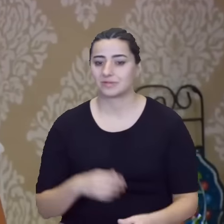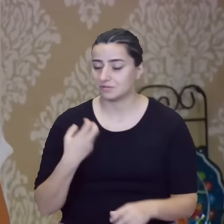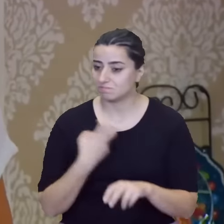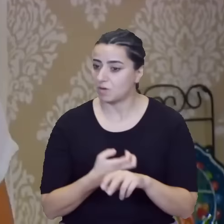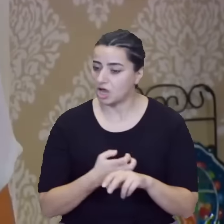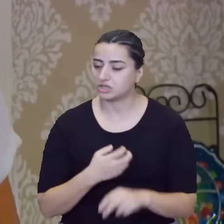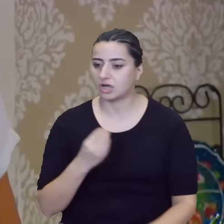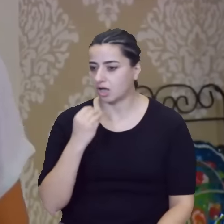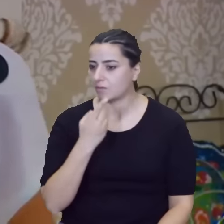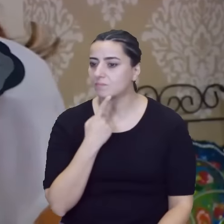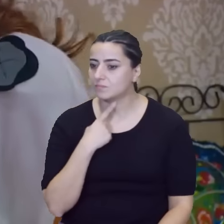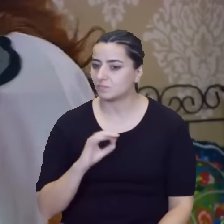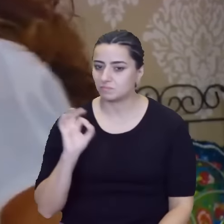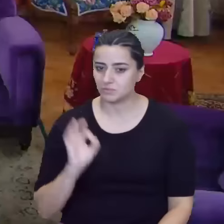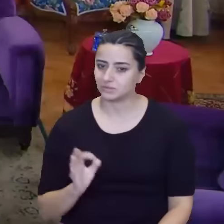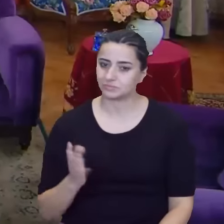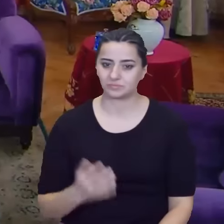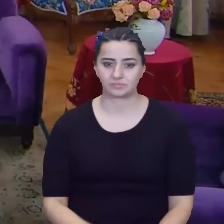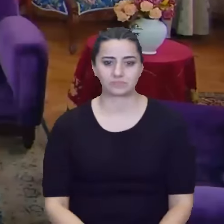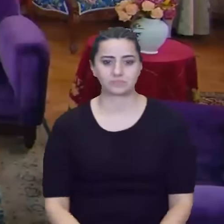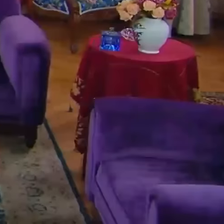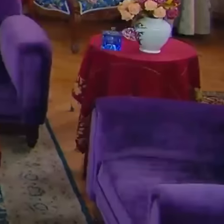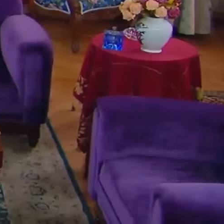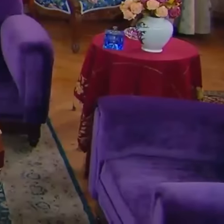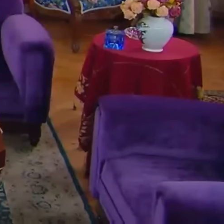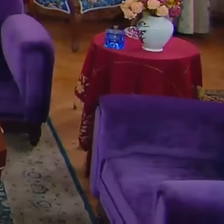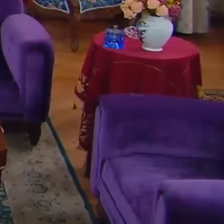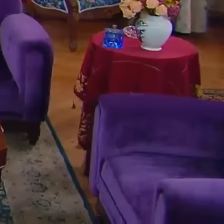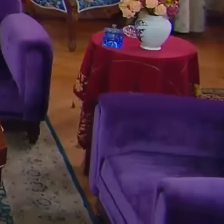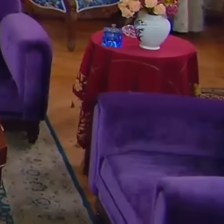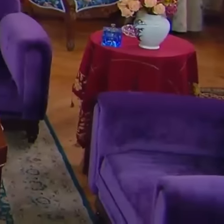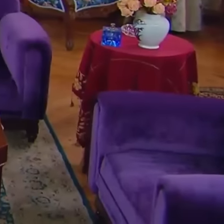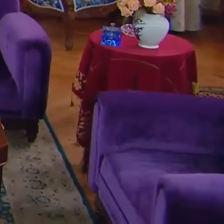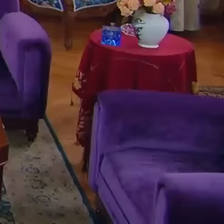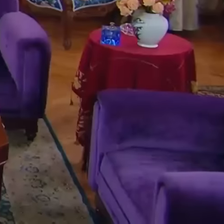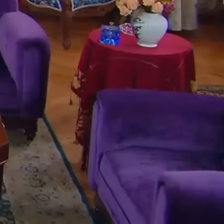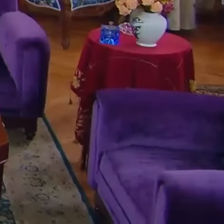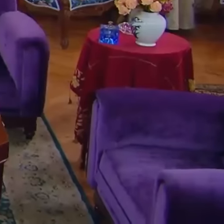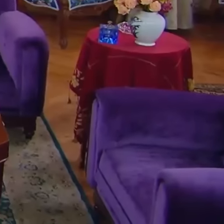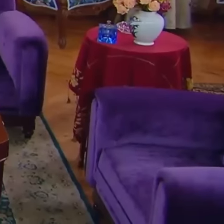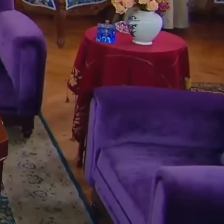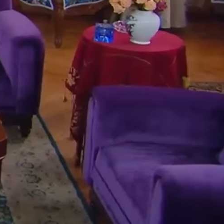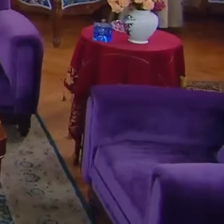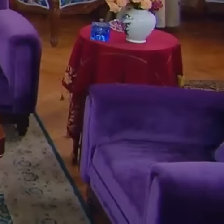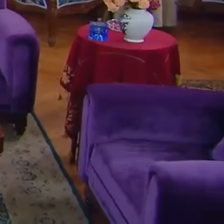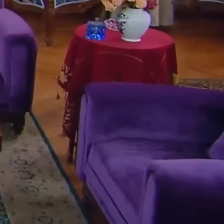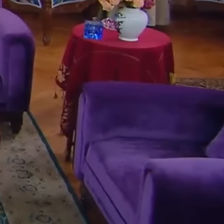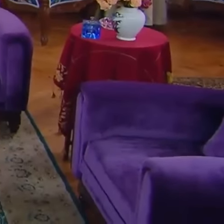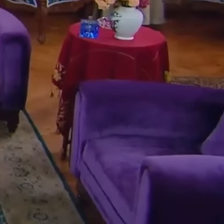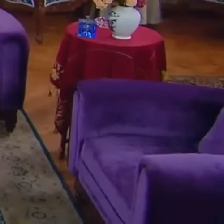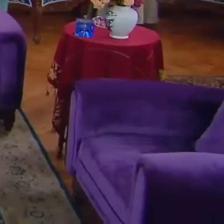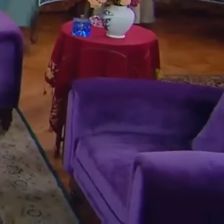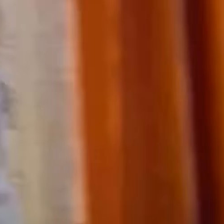Maşallah. İştahında açıldı. Neyse. Hadi. Gülden antrede durup elindekileri gaz lambası rafına bıraktı. Telefona yöneldi.